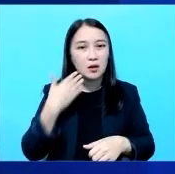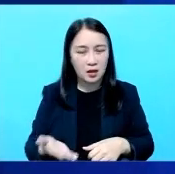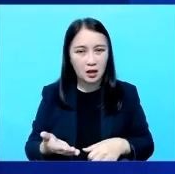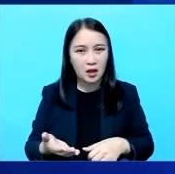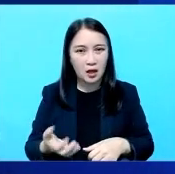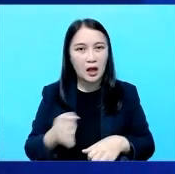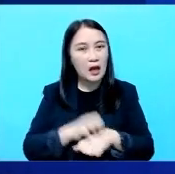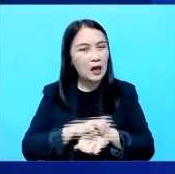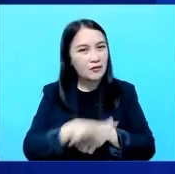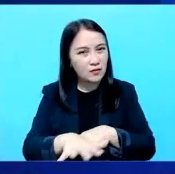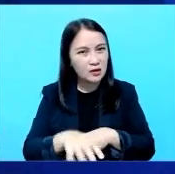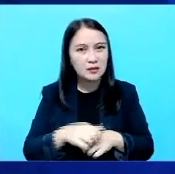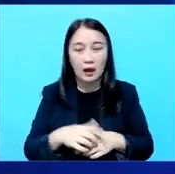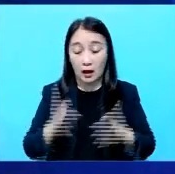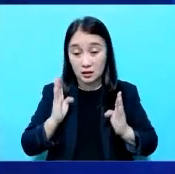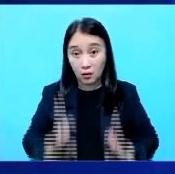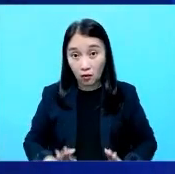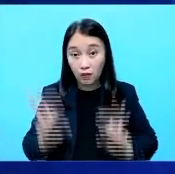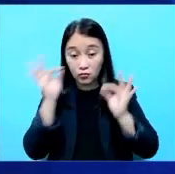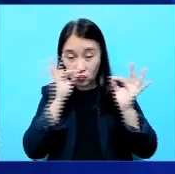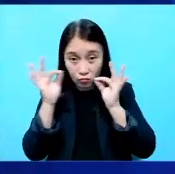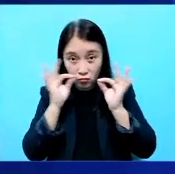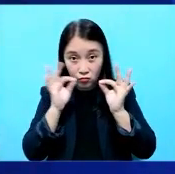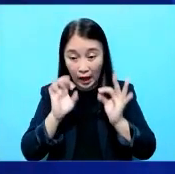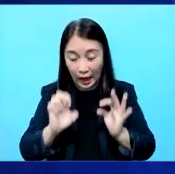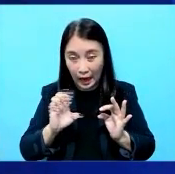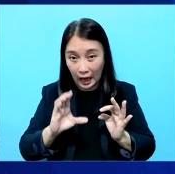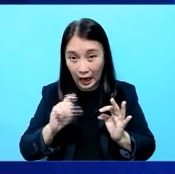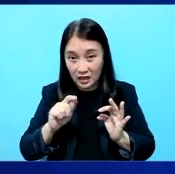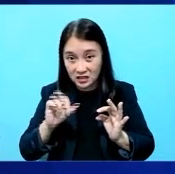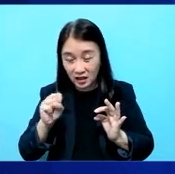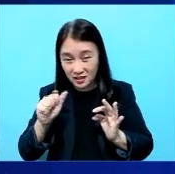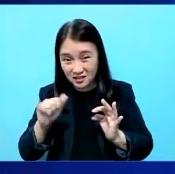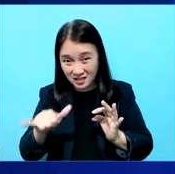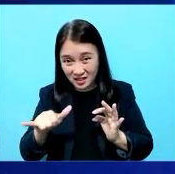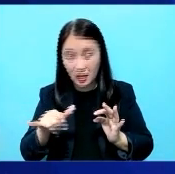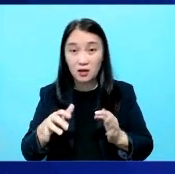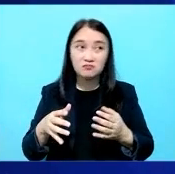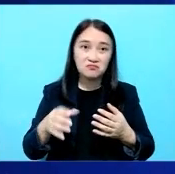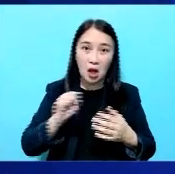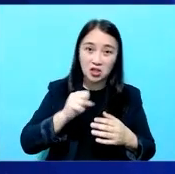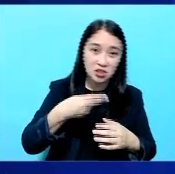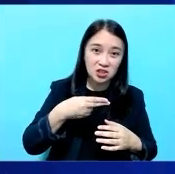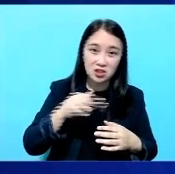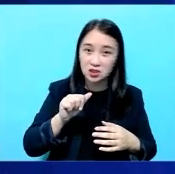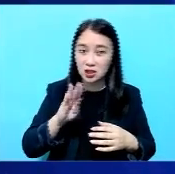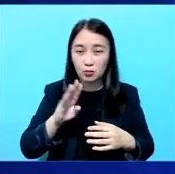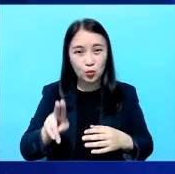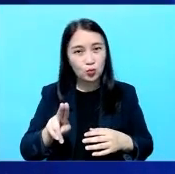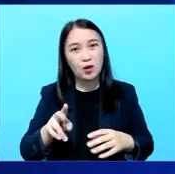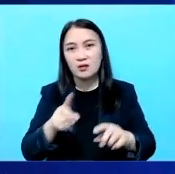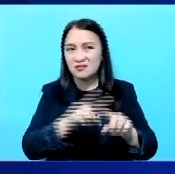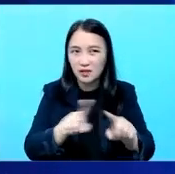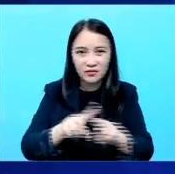katawan ng shabu or ecstasy alone. But can you just imagine, no, a combination of various potent drugs tapos